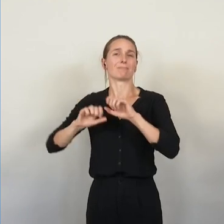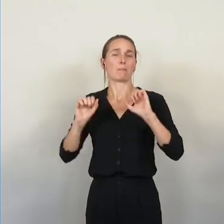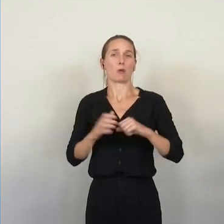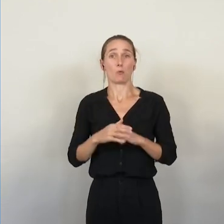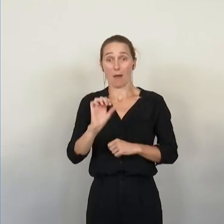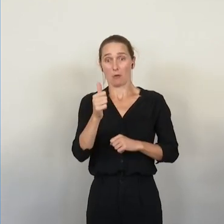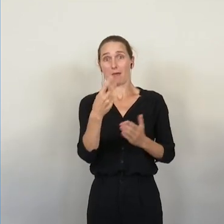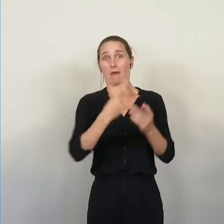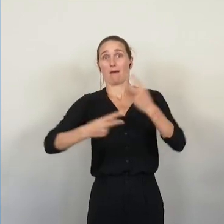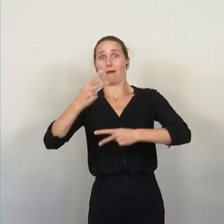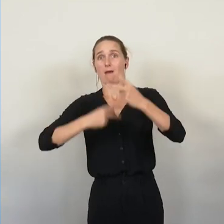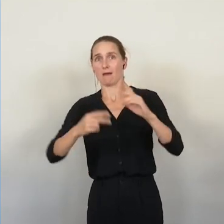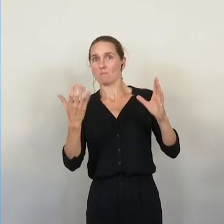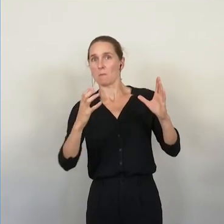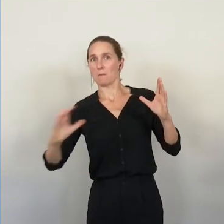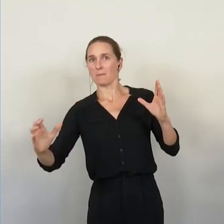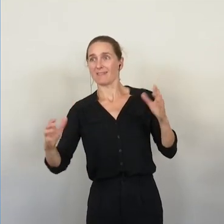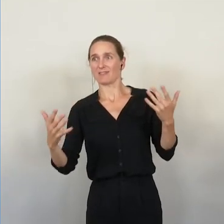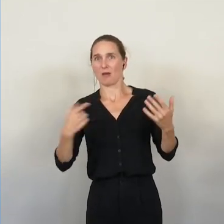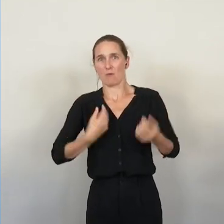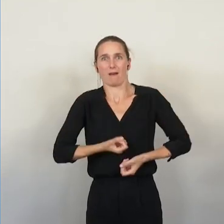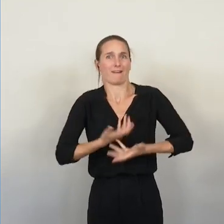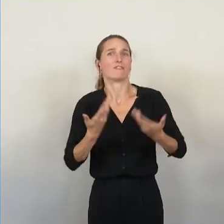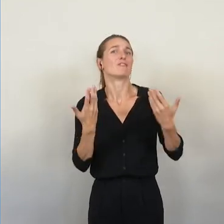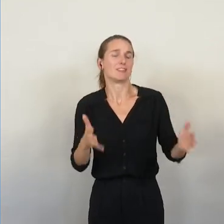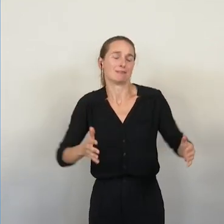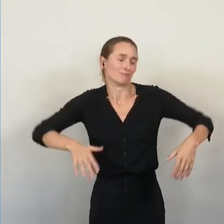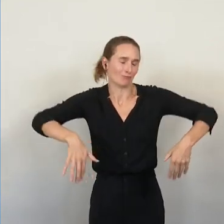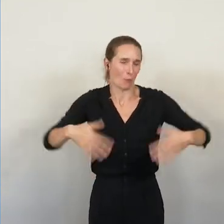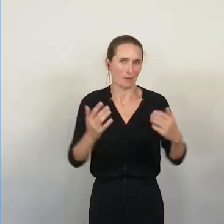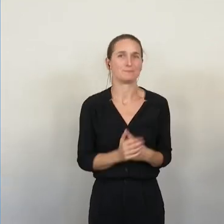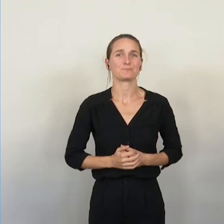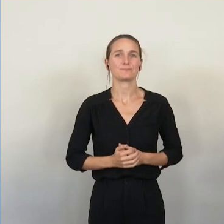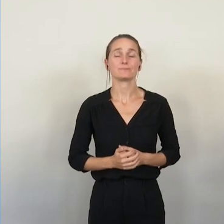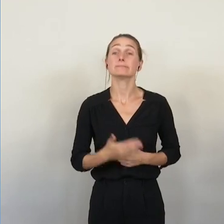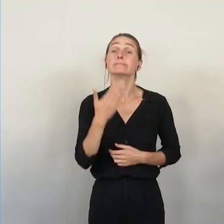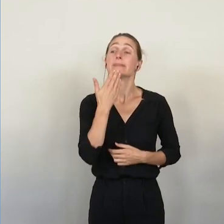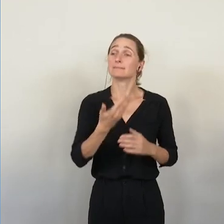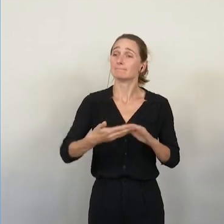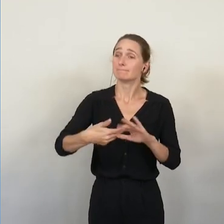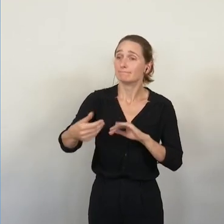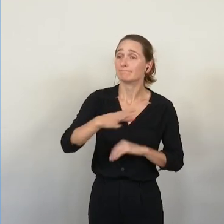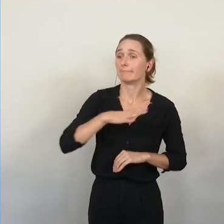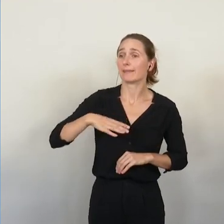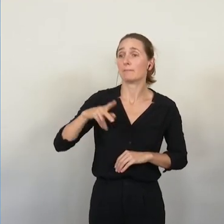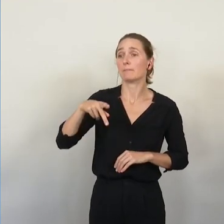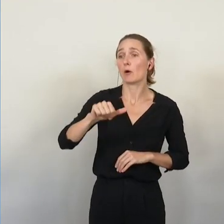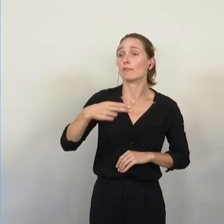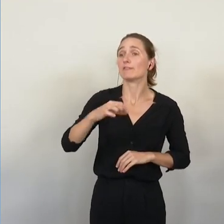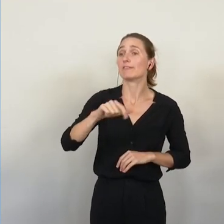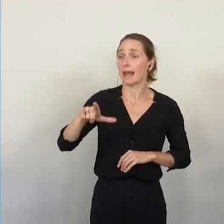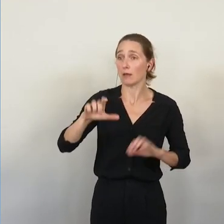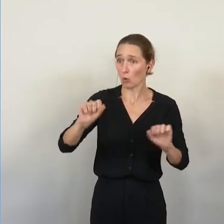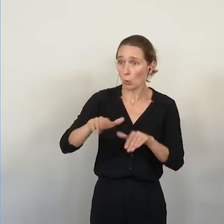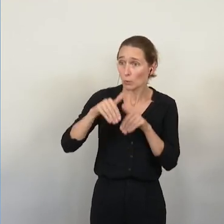diapau correspondent en réalité à ce que je viens de vous dire très bien merci Madame Pentel vous pouvez continuer